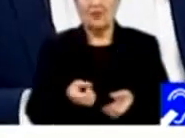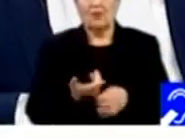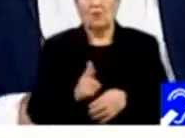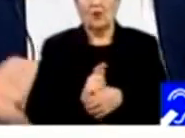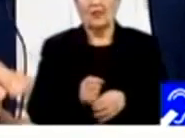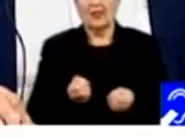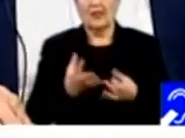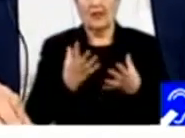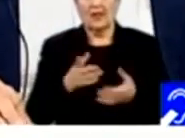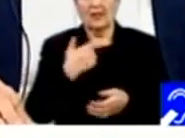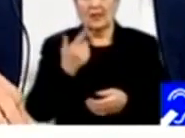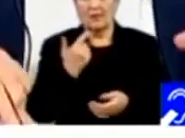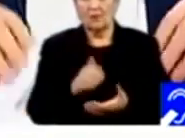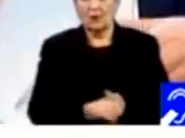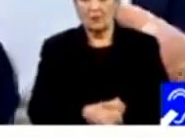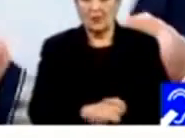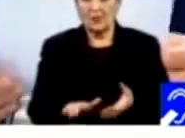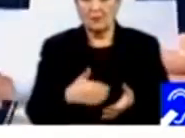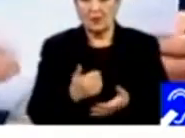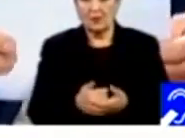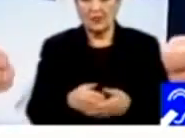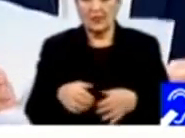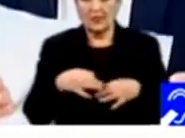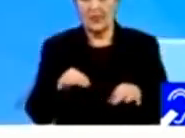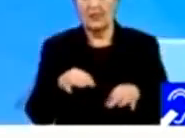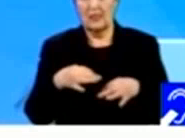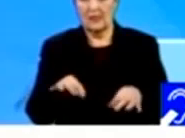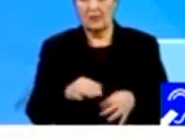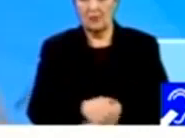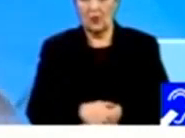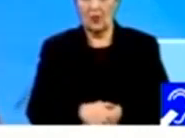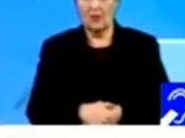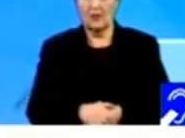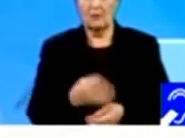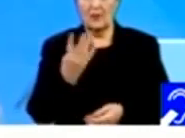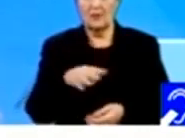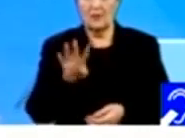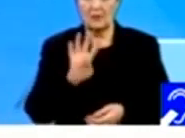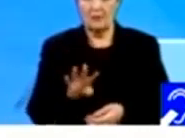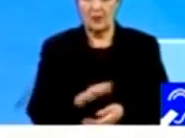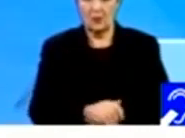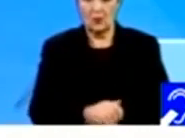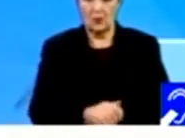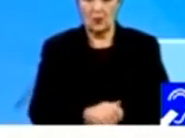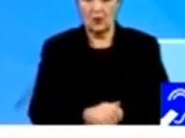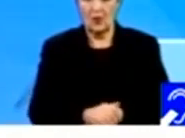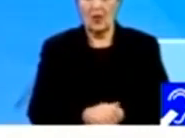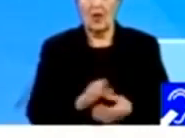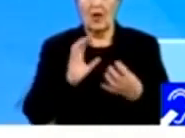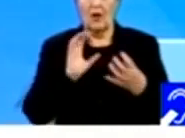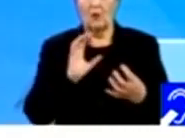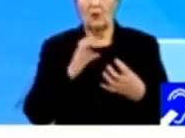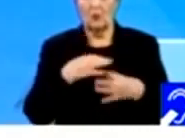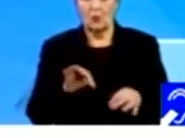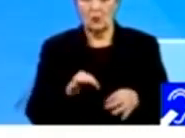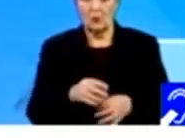clară, dacă vorbim despre prioritățile în transportul public. Da. Am zis, avem 144 la moment de autobuse, avem